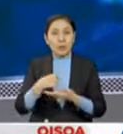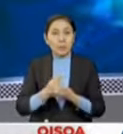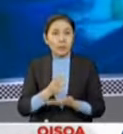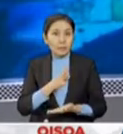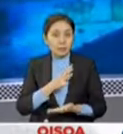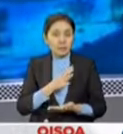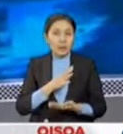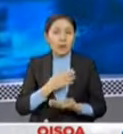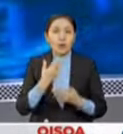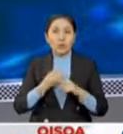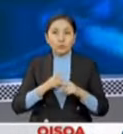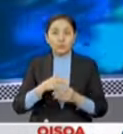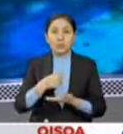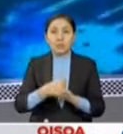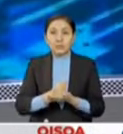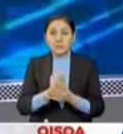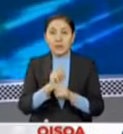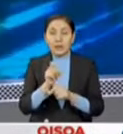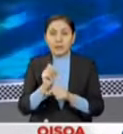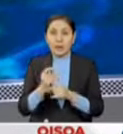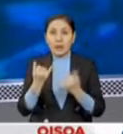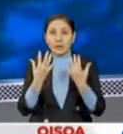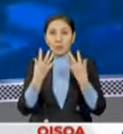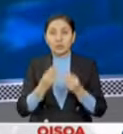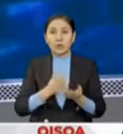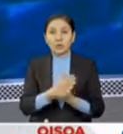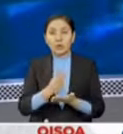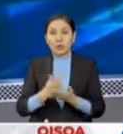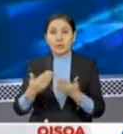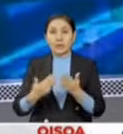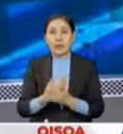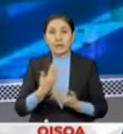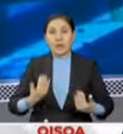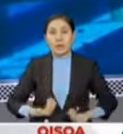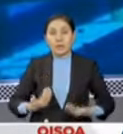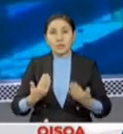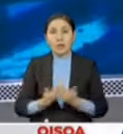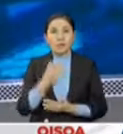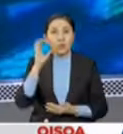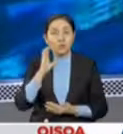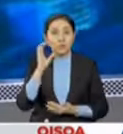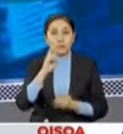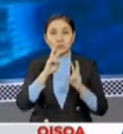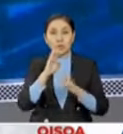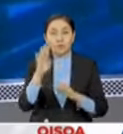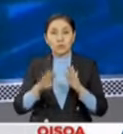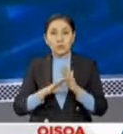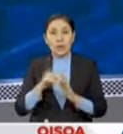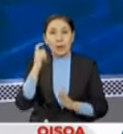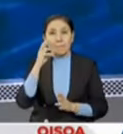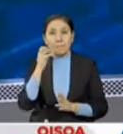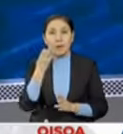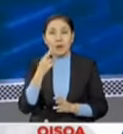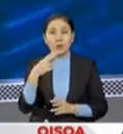berilgan edi. Ushbu vazifalardan kelib chiqib ayni kunda joylarda yangi hayot uchun, yangi O'zbekiston uchun shiori ostida